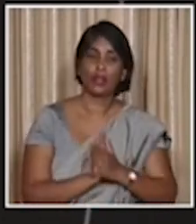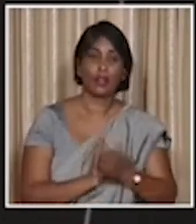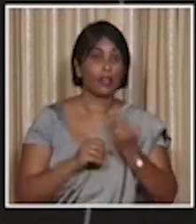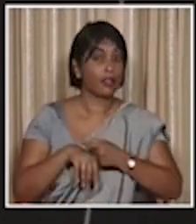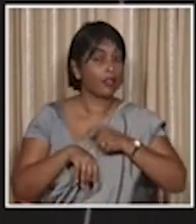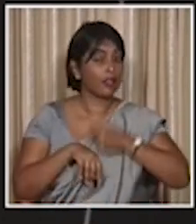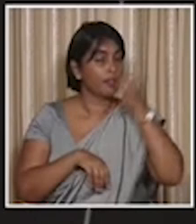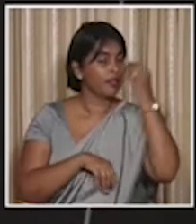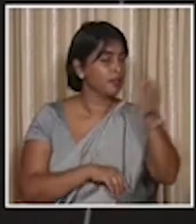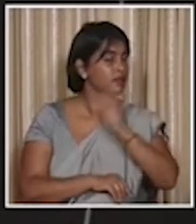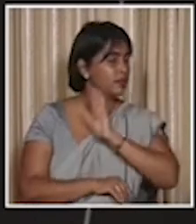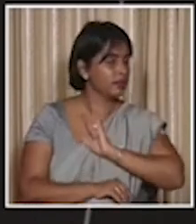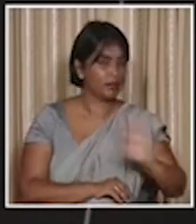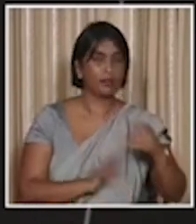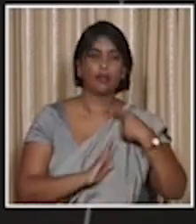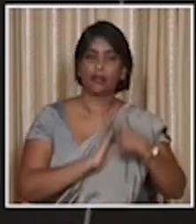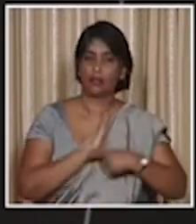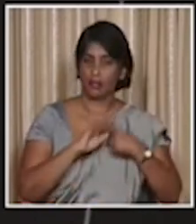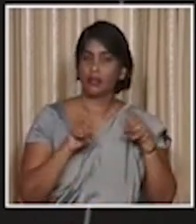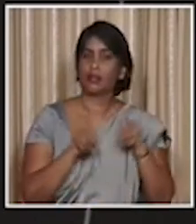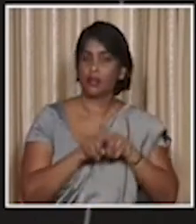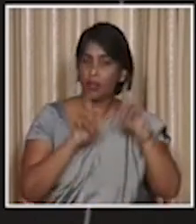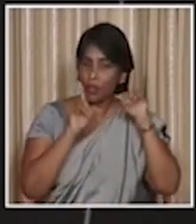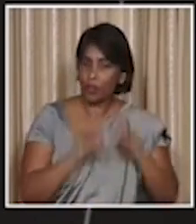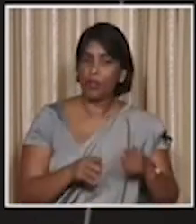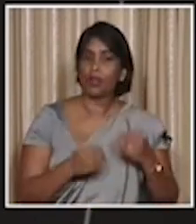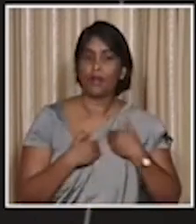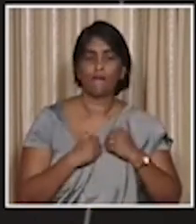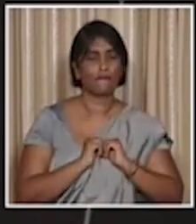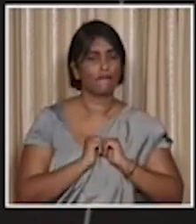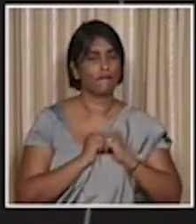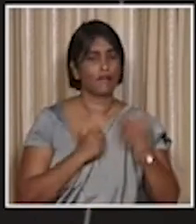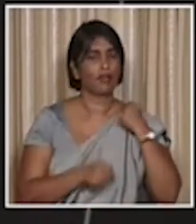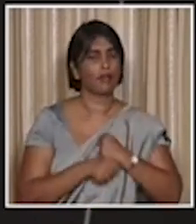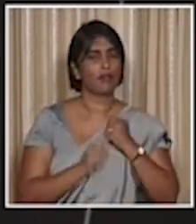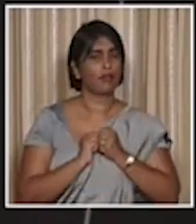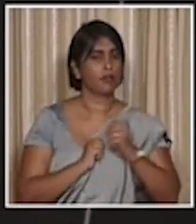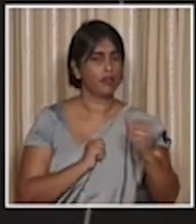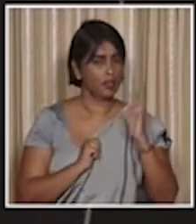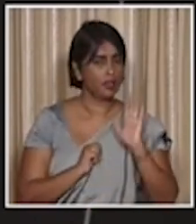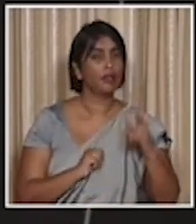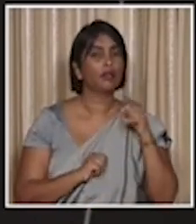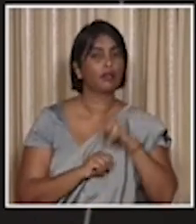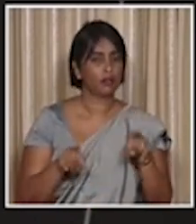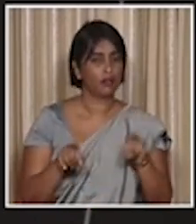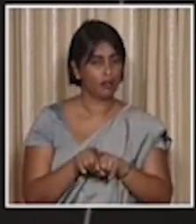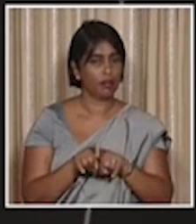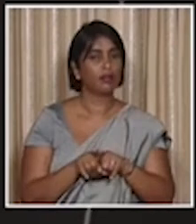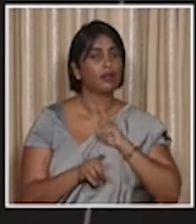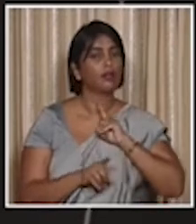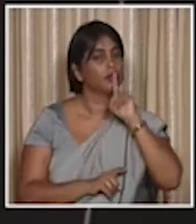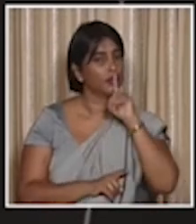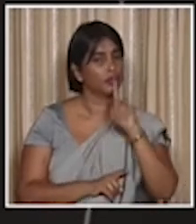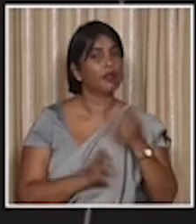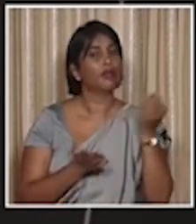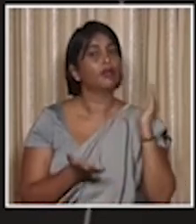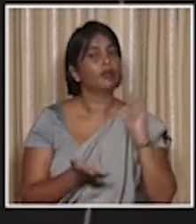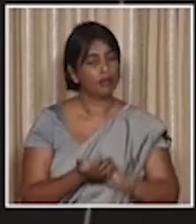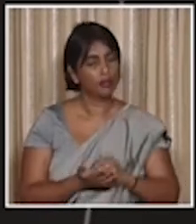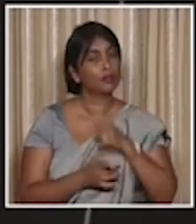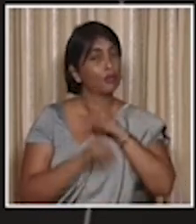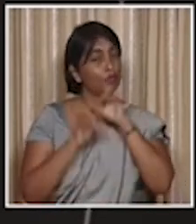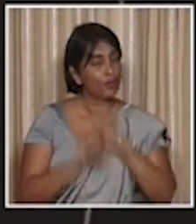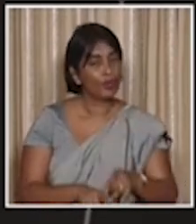ඒවට ඉඩ දිය යුතු නැහැ අපි රටක් හැටියට. එහෙමනම් අපි වැඩක් නැහැ මේ ආණ්ඩුවක් අපි කරගෙන යන එක. ඒ ඉන්නලා සිටිනවා නැවතත්